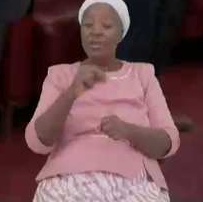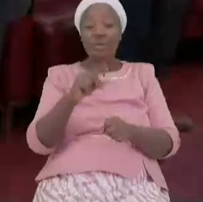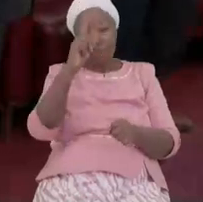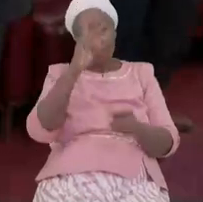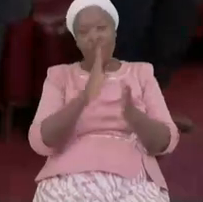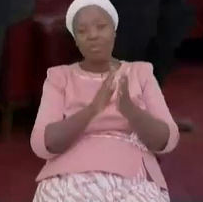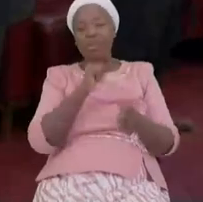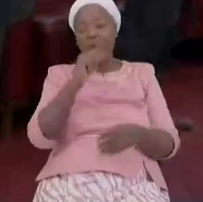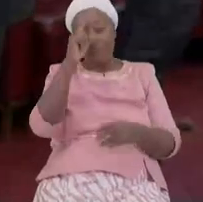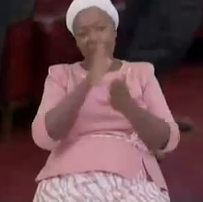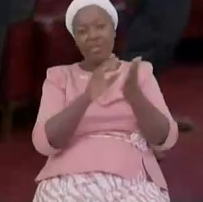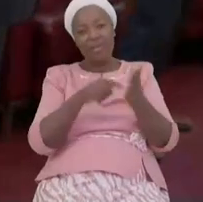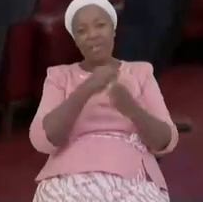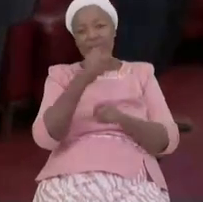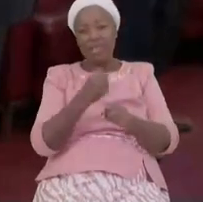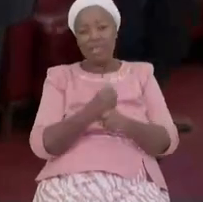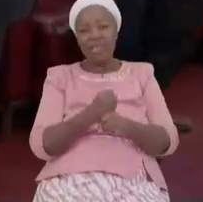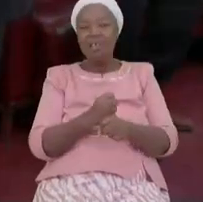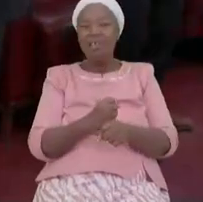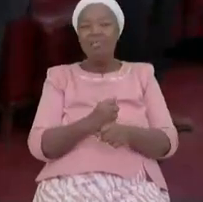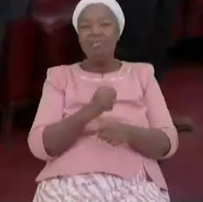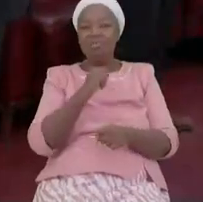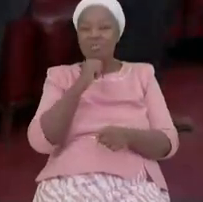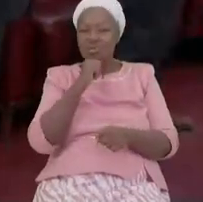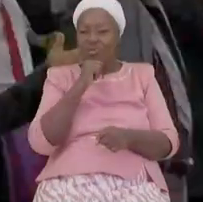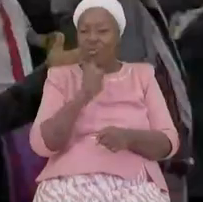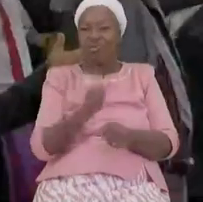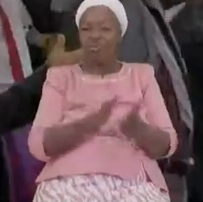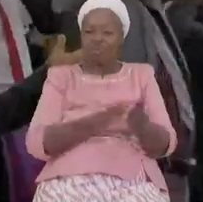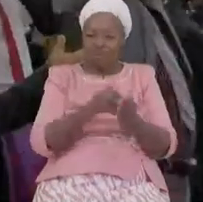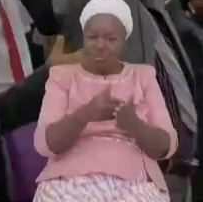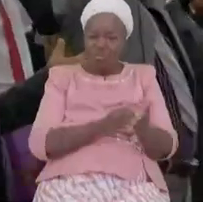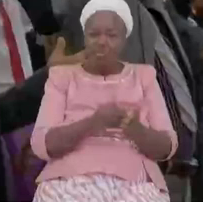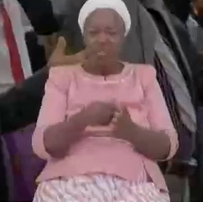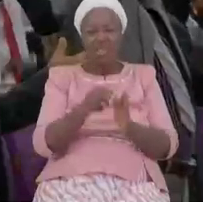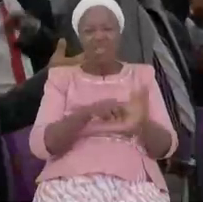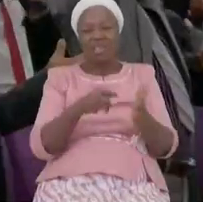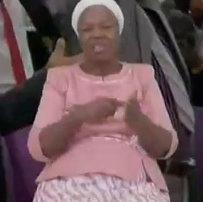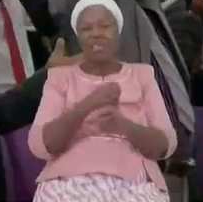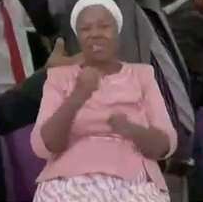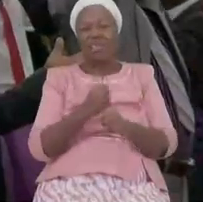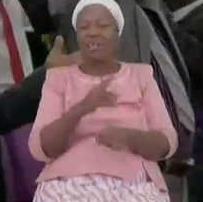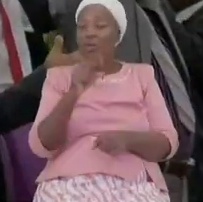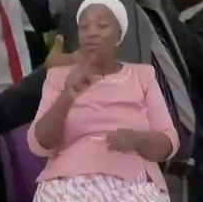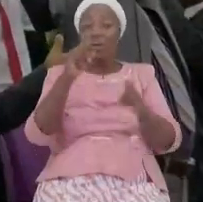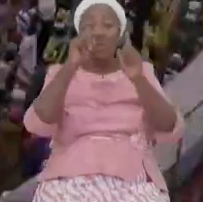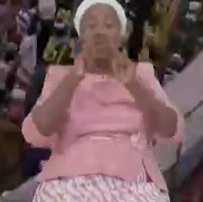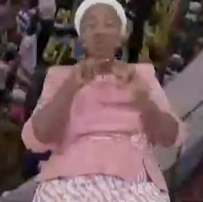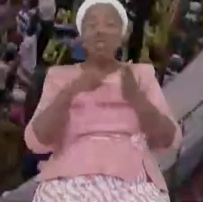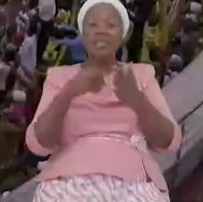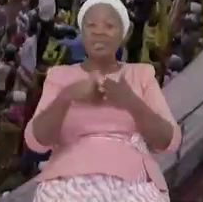année. Pas de retard cette année. pas de larmes cette année,